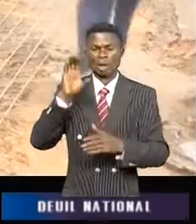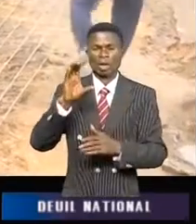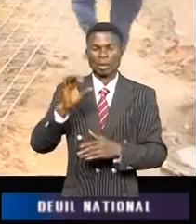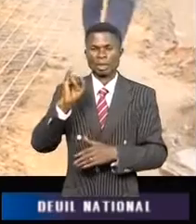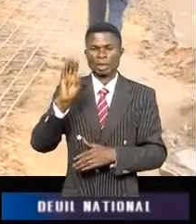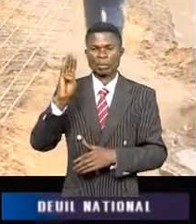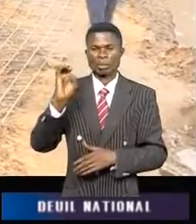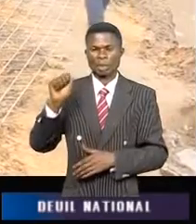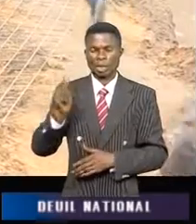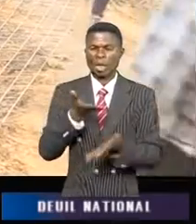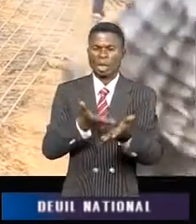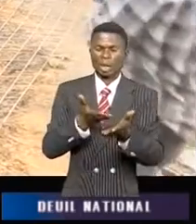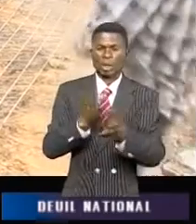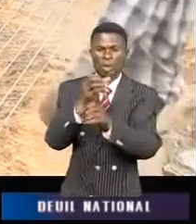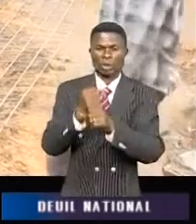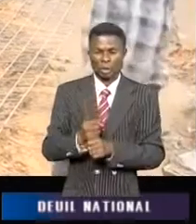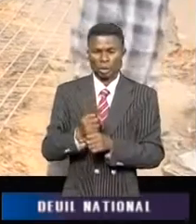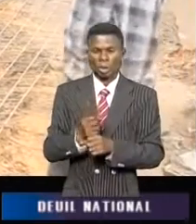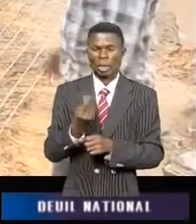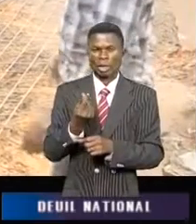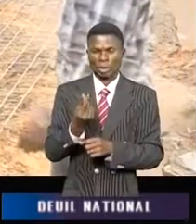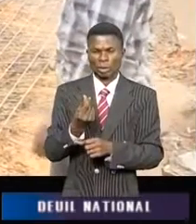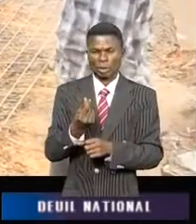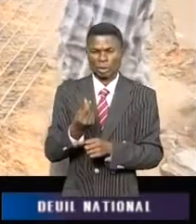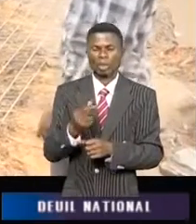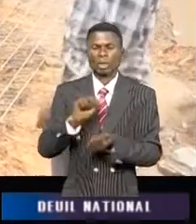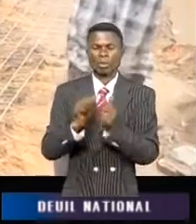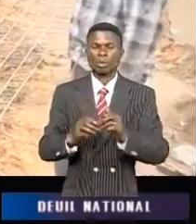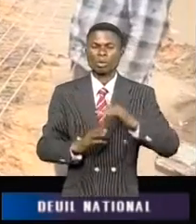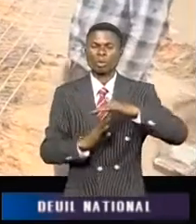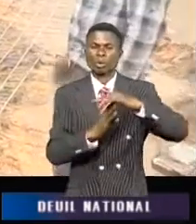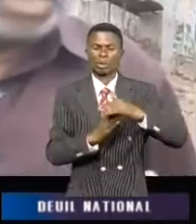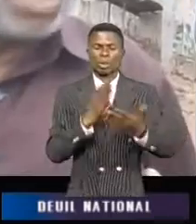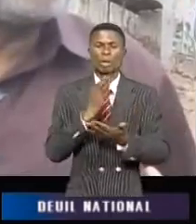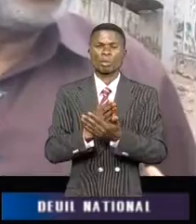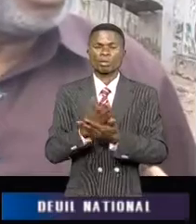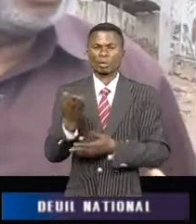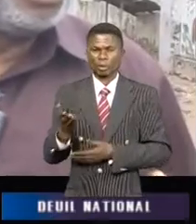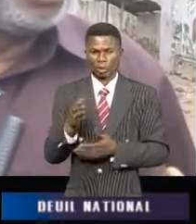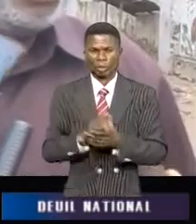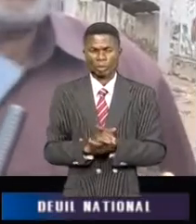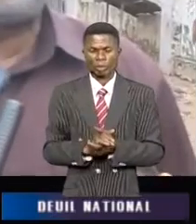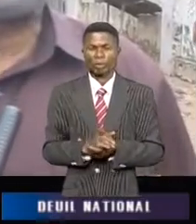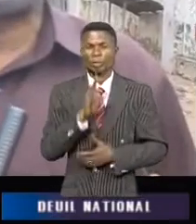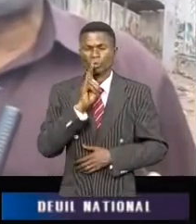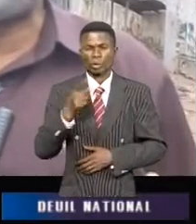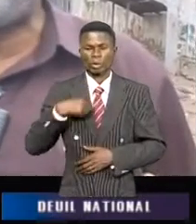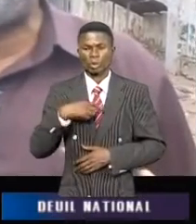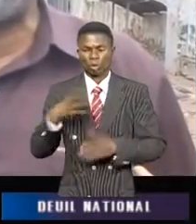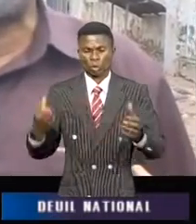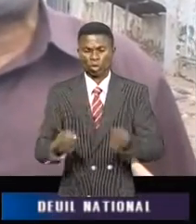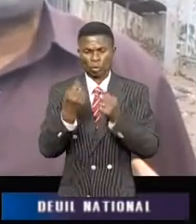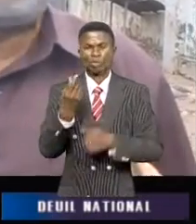UBA qui a facilité l'obtention d'une ligne de crédit dans le cadre du partenariat public-privé. Grec 7, nous avons trouvé